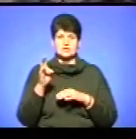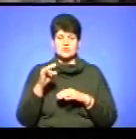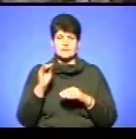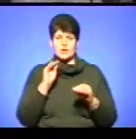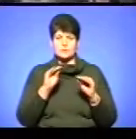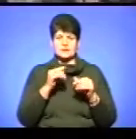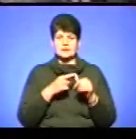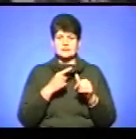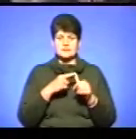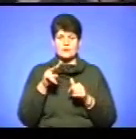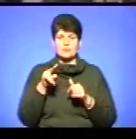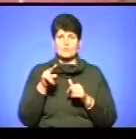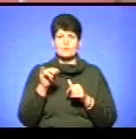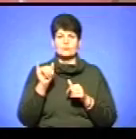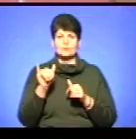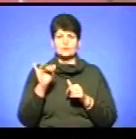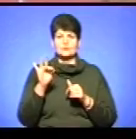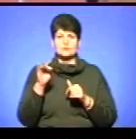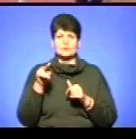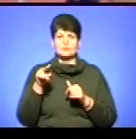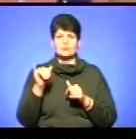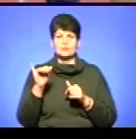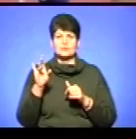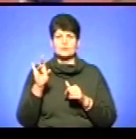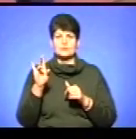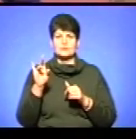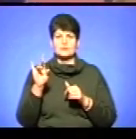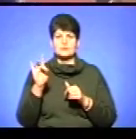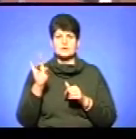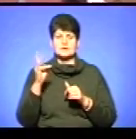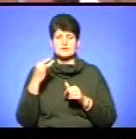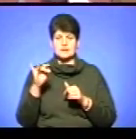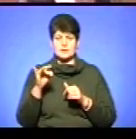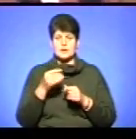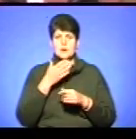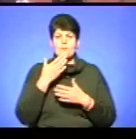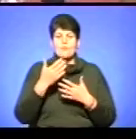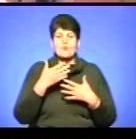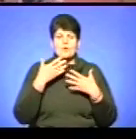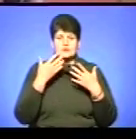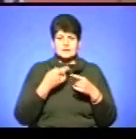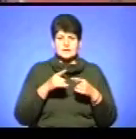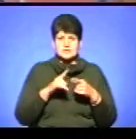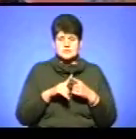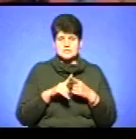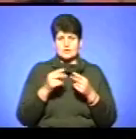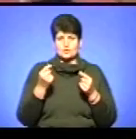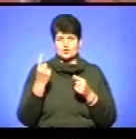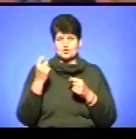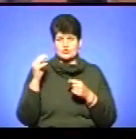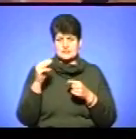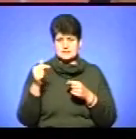яка називається «Пурпурний подих». Цей подих коштує біля 100 тисяч, тому що дерева дорогі і дуже